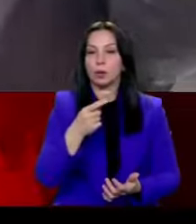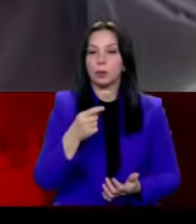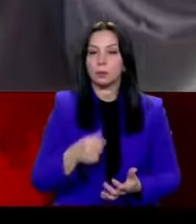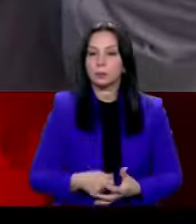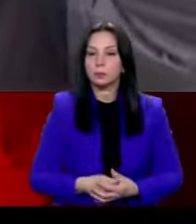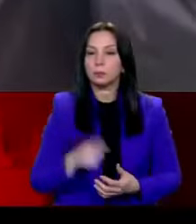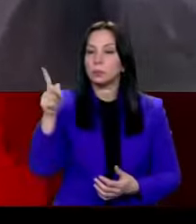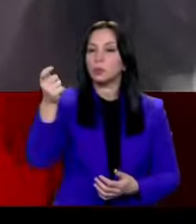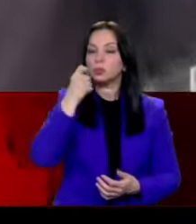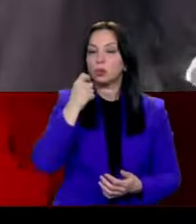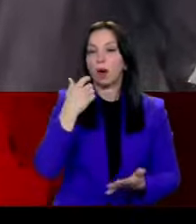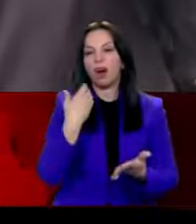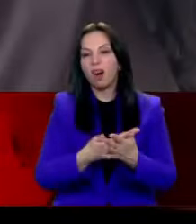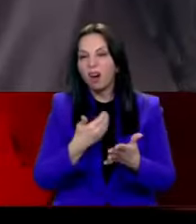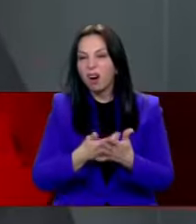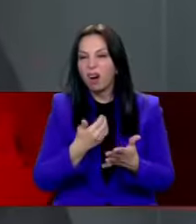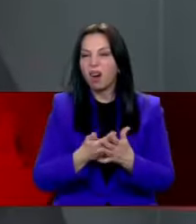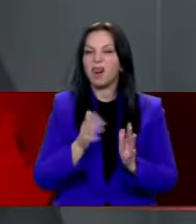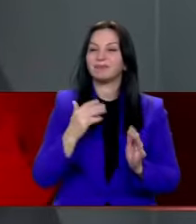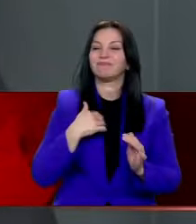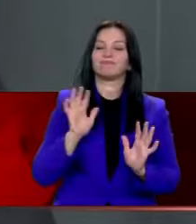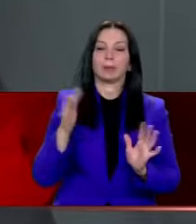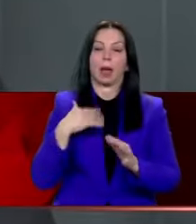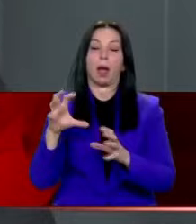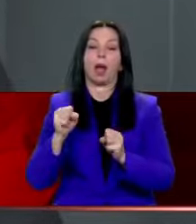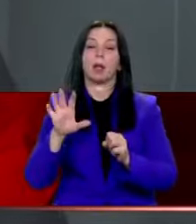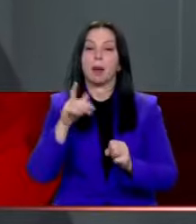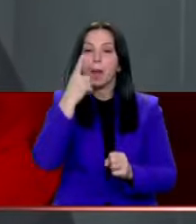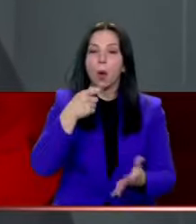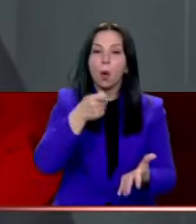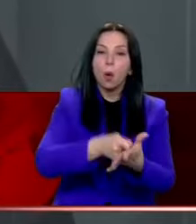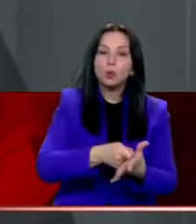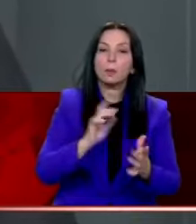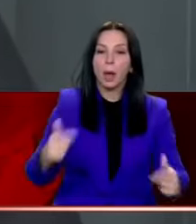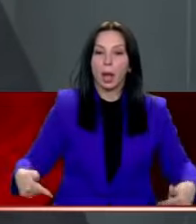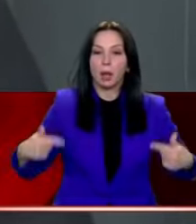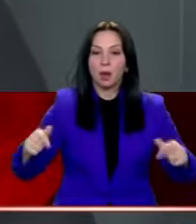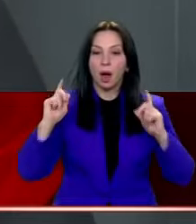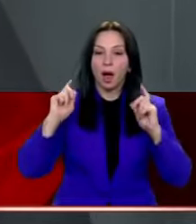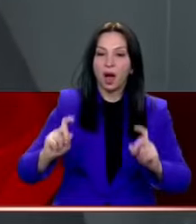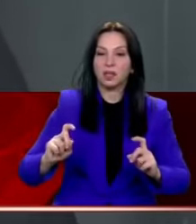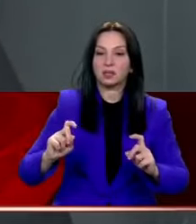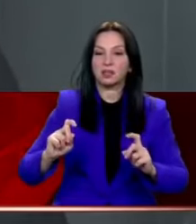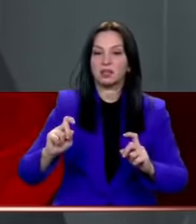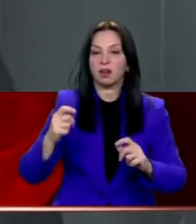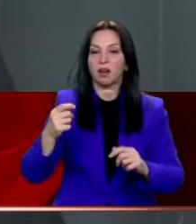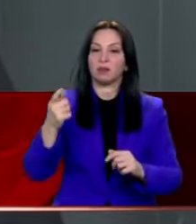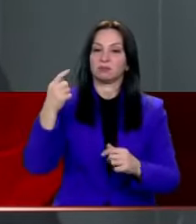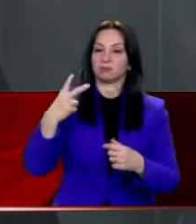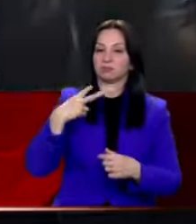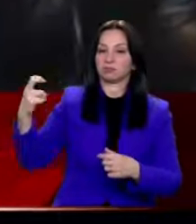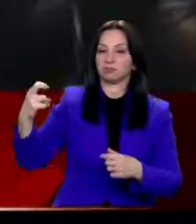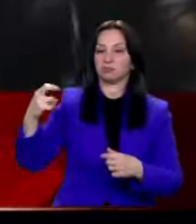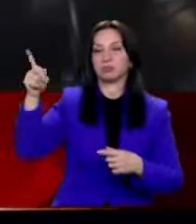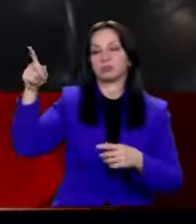der ki ben işte ah ya der, o yüzden istemiyorum ben. Ödeyemediğimiz durumda traktöre haciz konuldu. Haciz yoluyla benim traktörüm satışa çıkarıldı ve